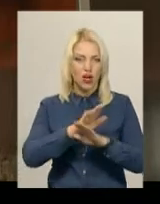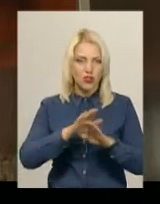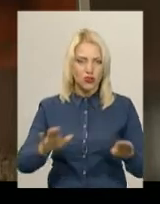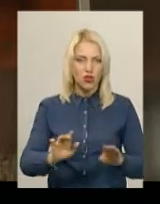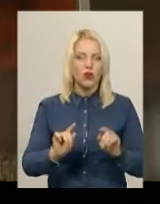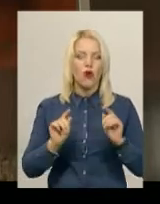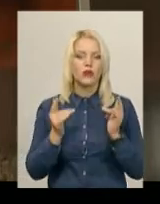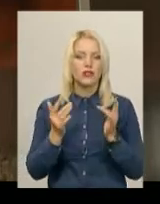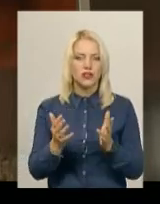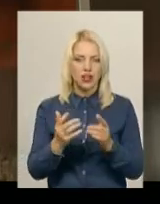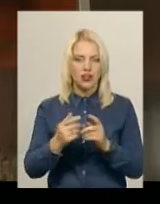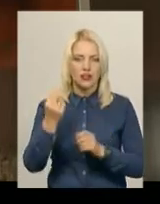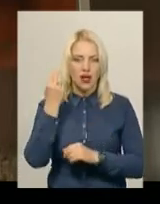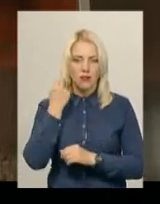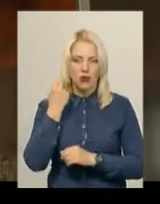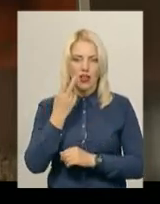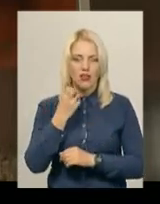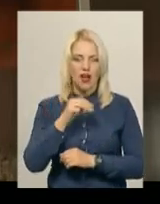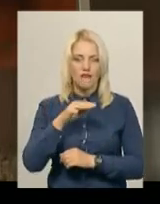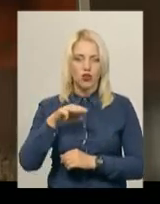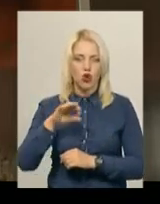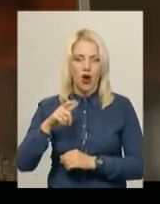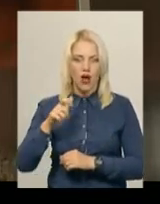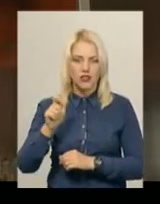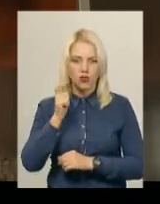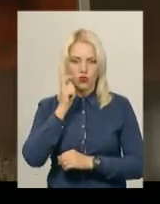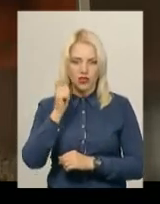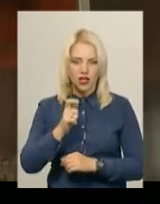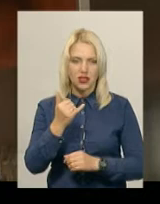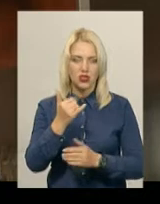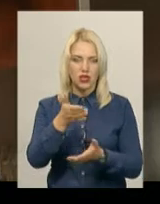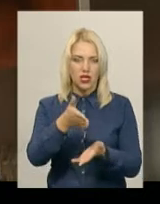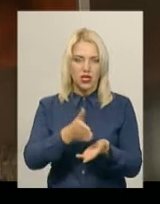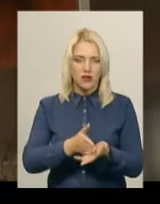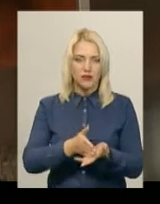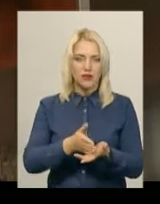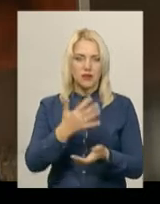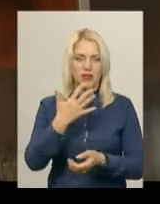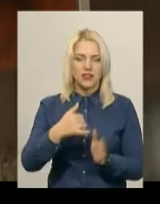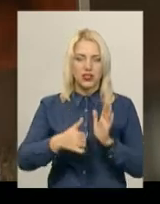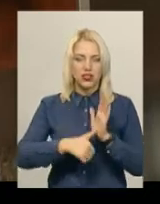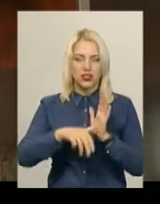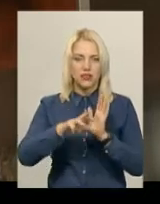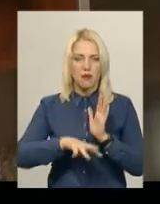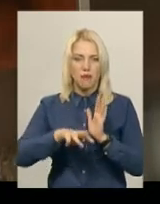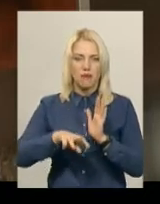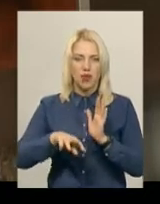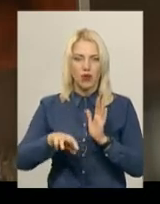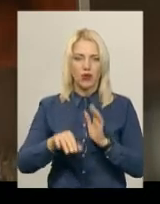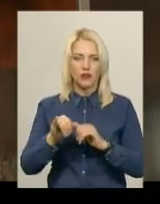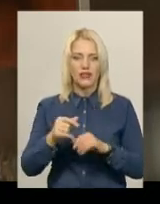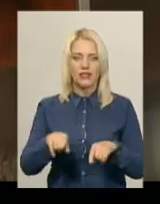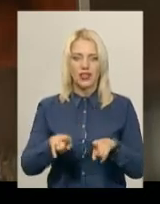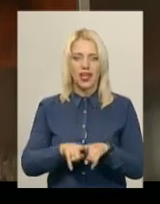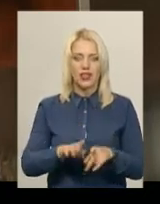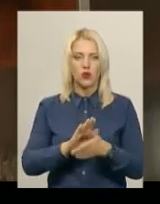заборгованість передпад НАК «Нафтогаз України» на сьогодні становить «Енергоінвест» 56 мільйонів. І за